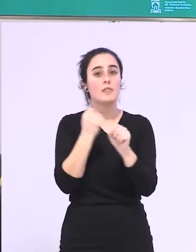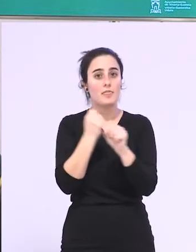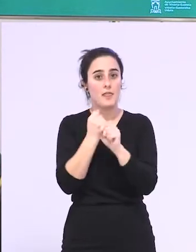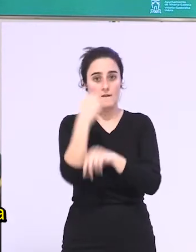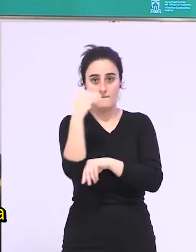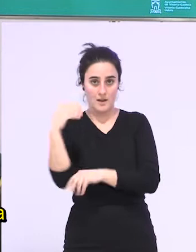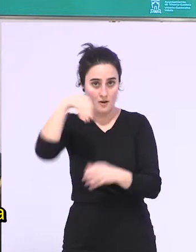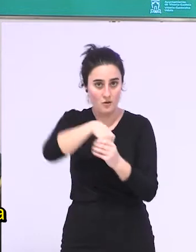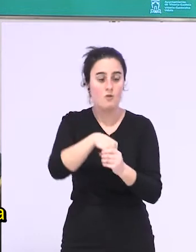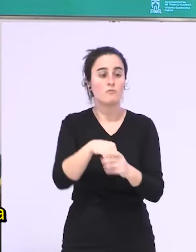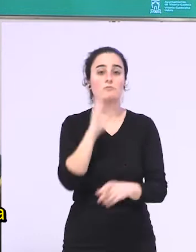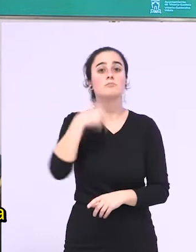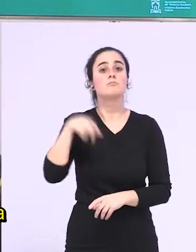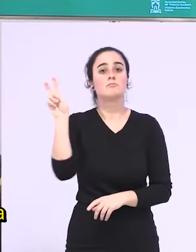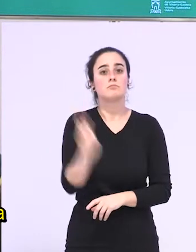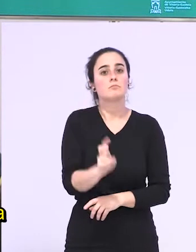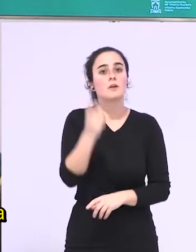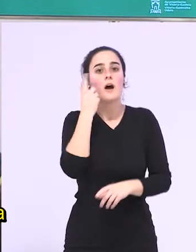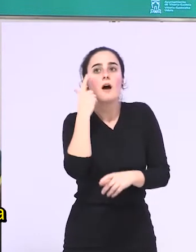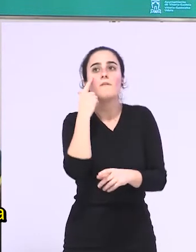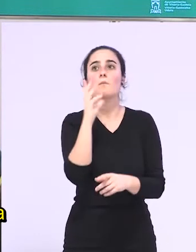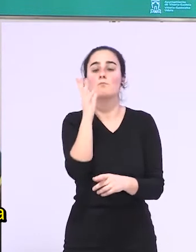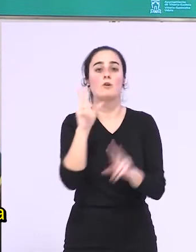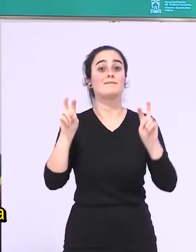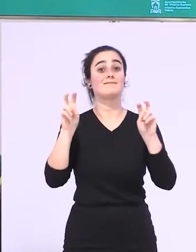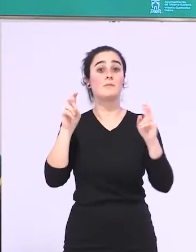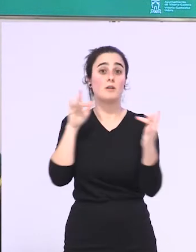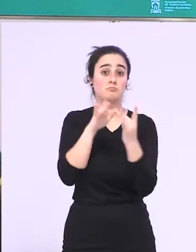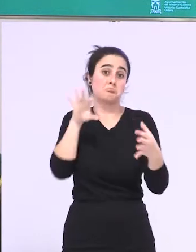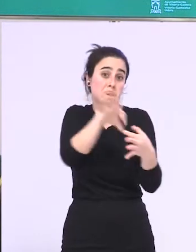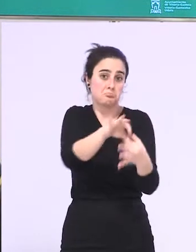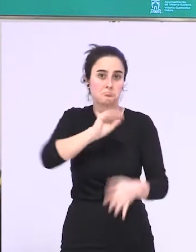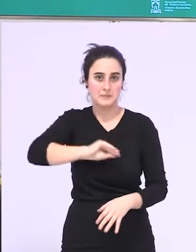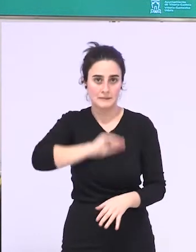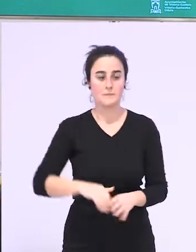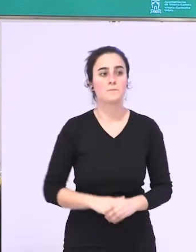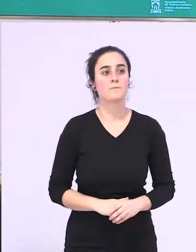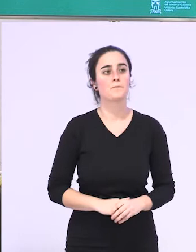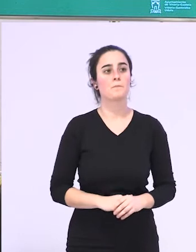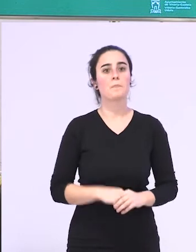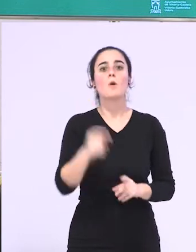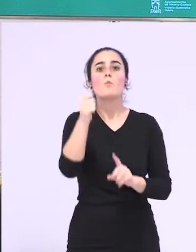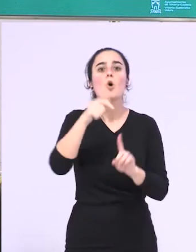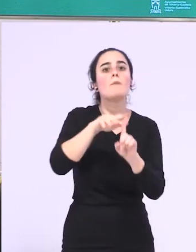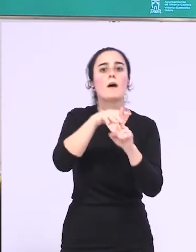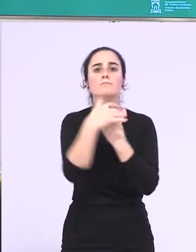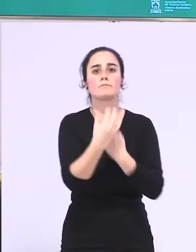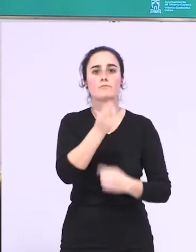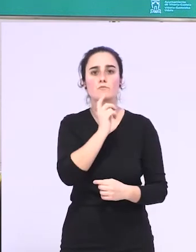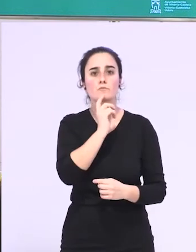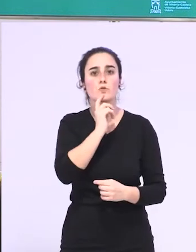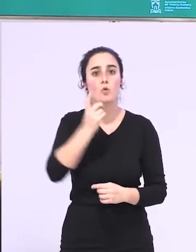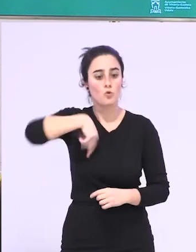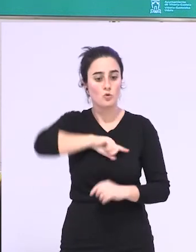bat naiz eta hemen nago zer nolako harremana daukalako gaiarekin. Bizka bat testu inguruan jartzeko, guk